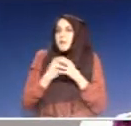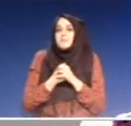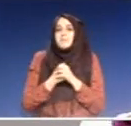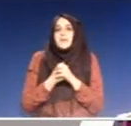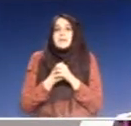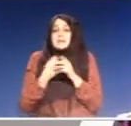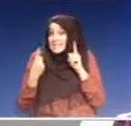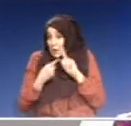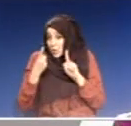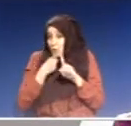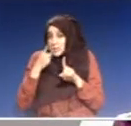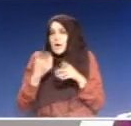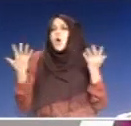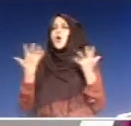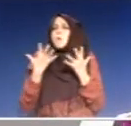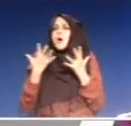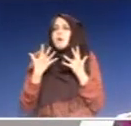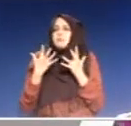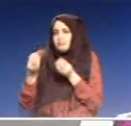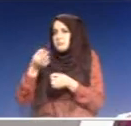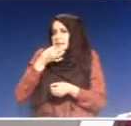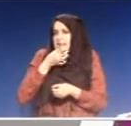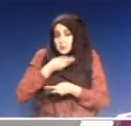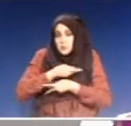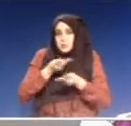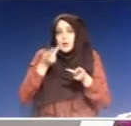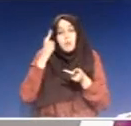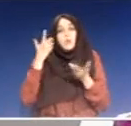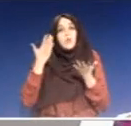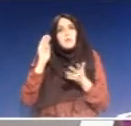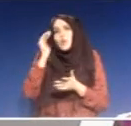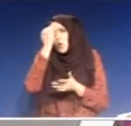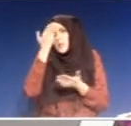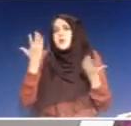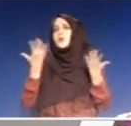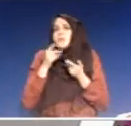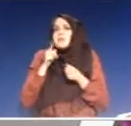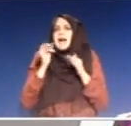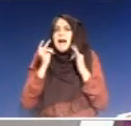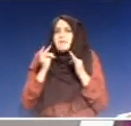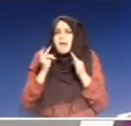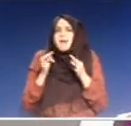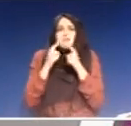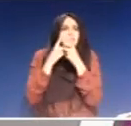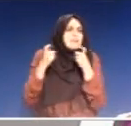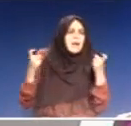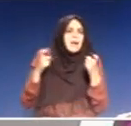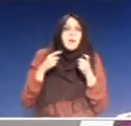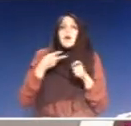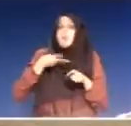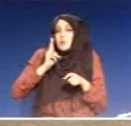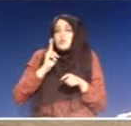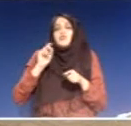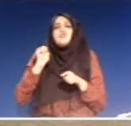مدى أهمية الخبرة والخبراء للتعرف على هذه القضايا التي تتعقد يوما بعد